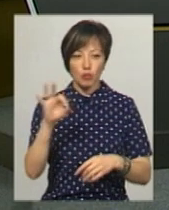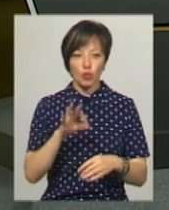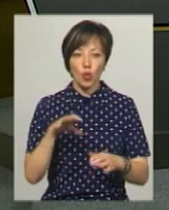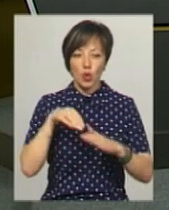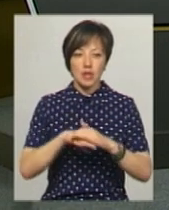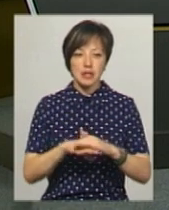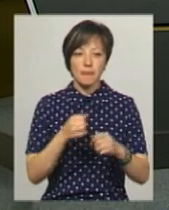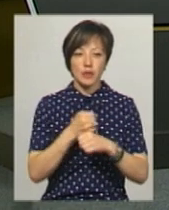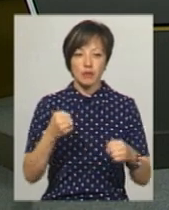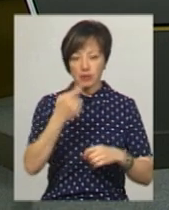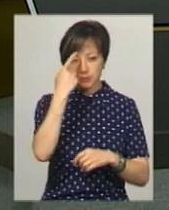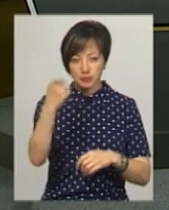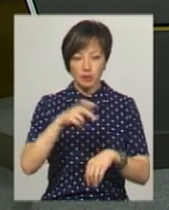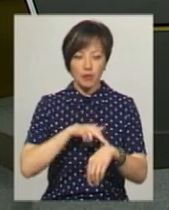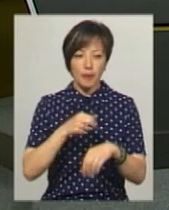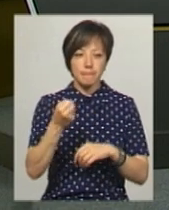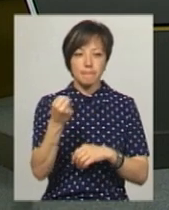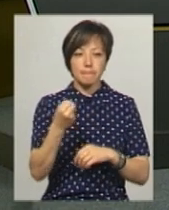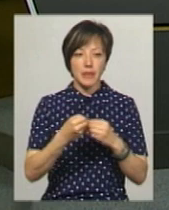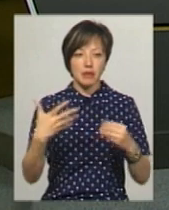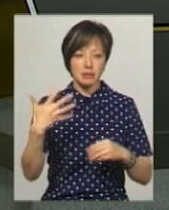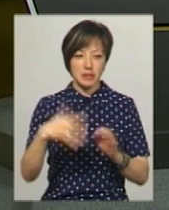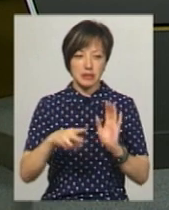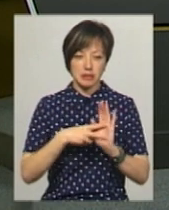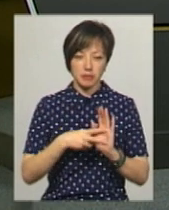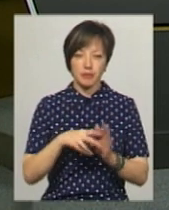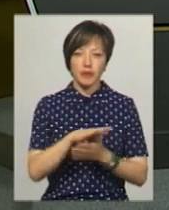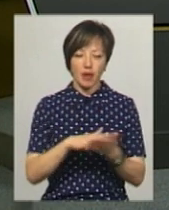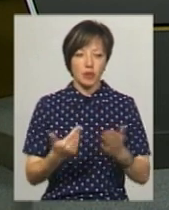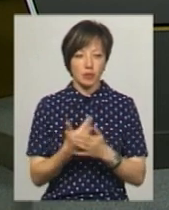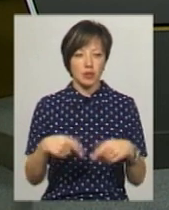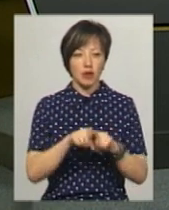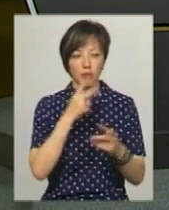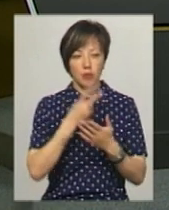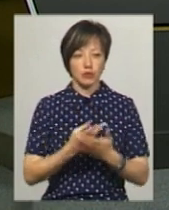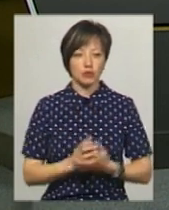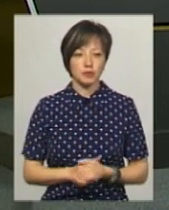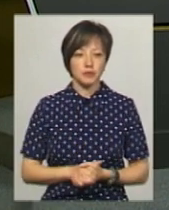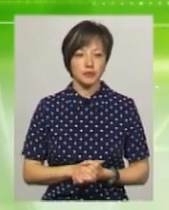замінування надійшло до правоохоронців о 15:57. А далі у випуску ви побачите.